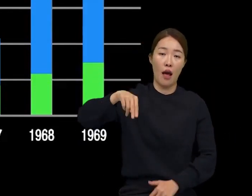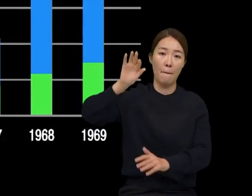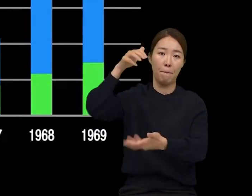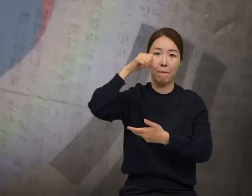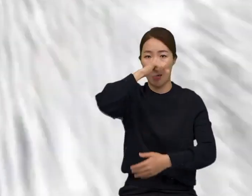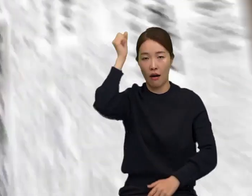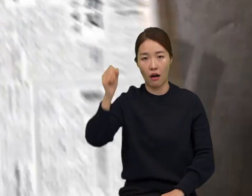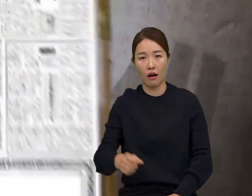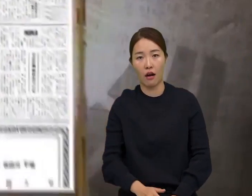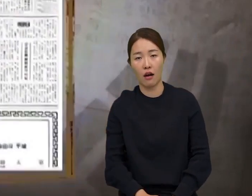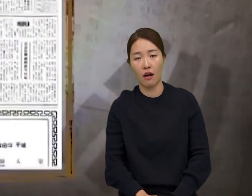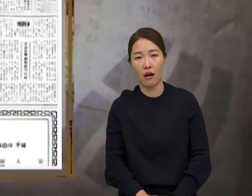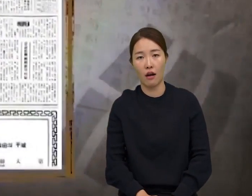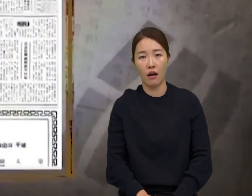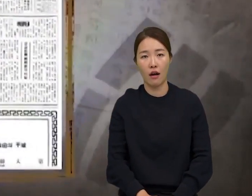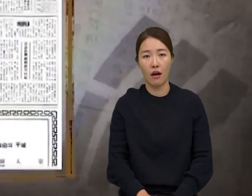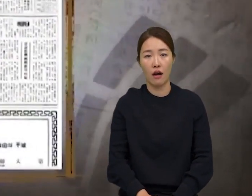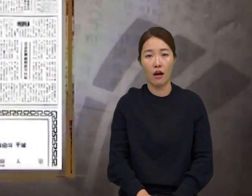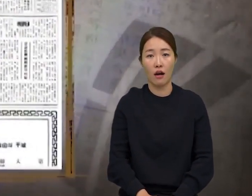도입됐다.